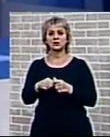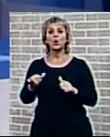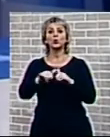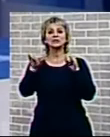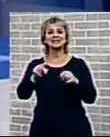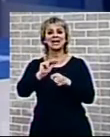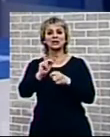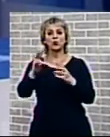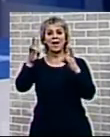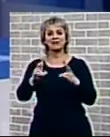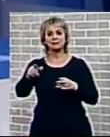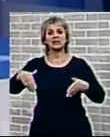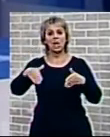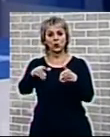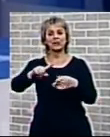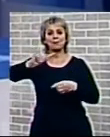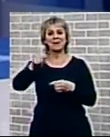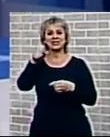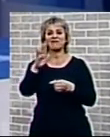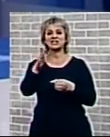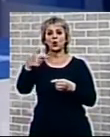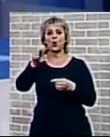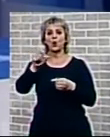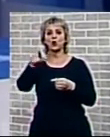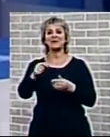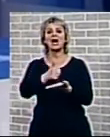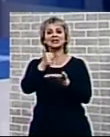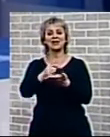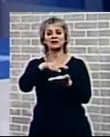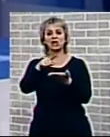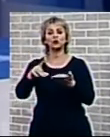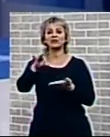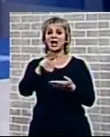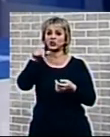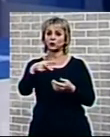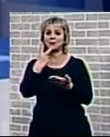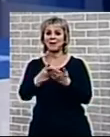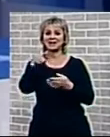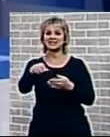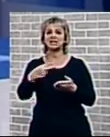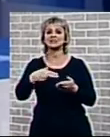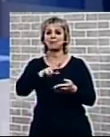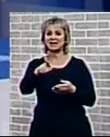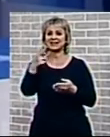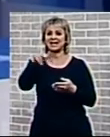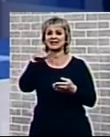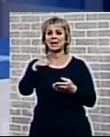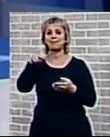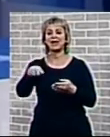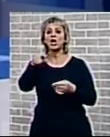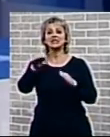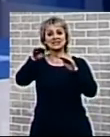Усилить контроль аварийности на дорогах потребовал Василий Голубев от глав городов и районов. Показатели смертности в ДТП в этом